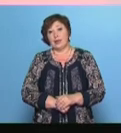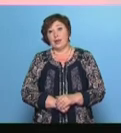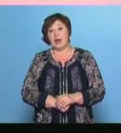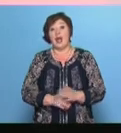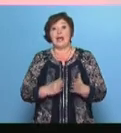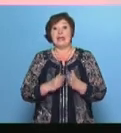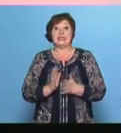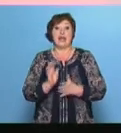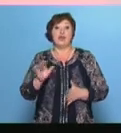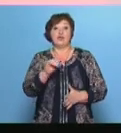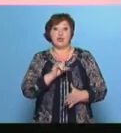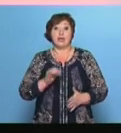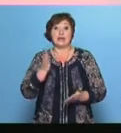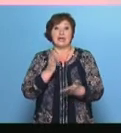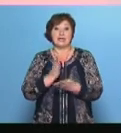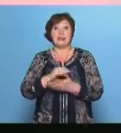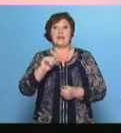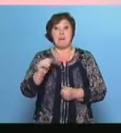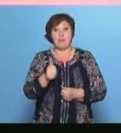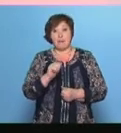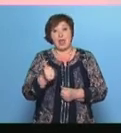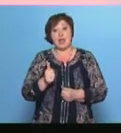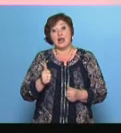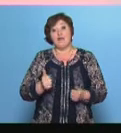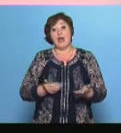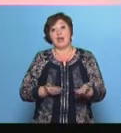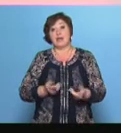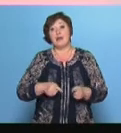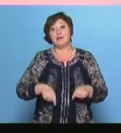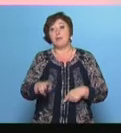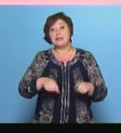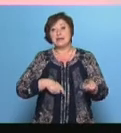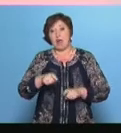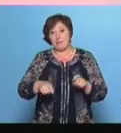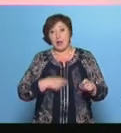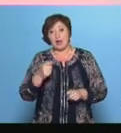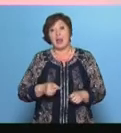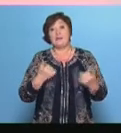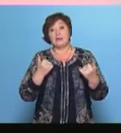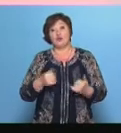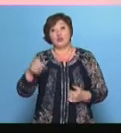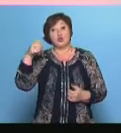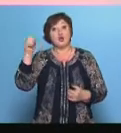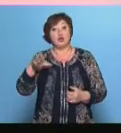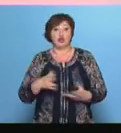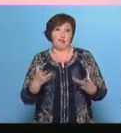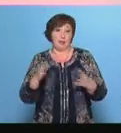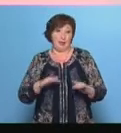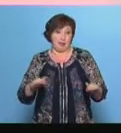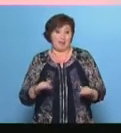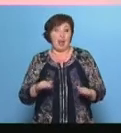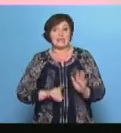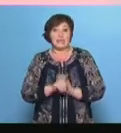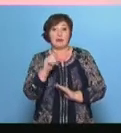В столице Удмуртии состоится первый благотворительный забег в поддержку солнечных детей. Старт 1 июня в 11 часов на